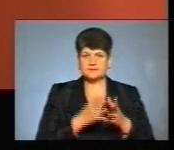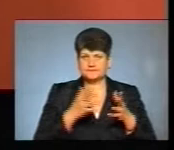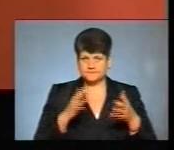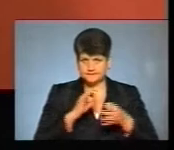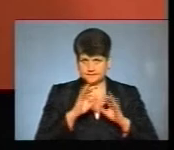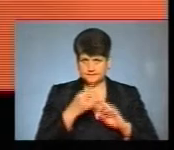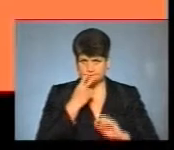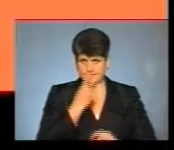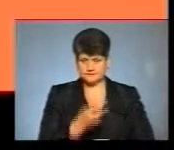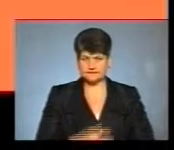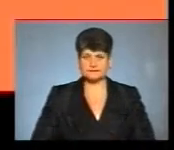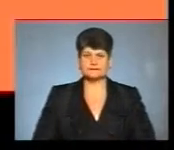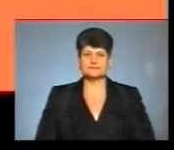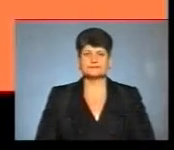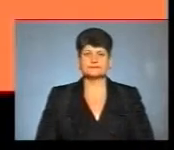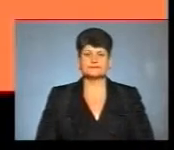відео.